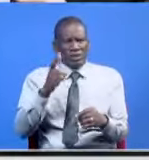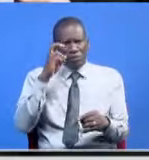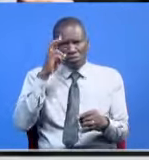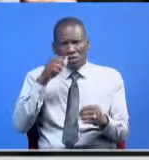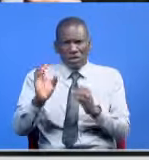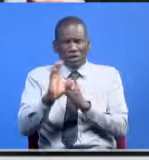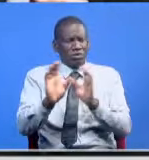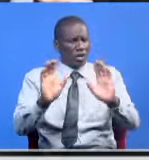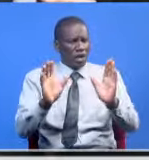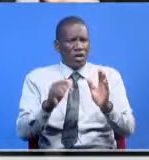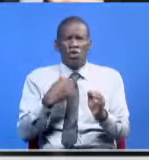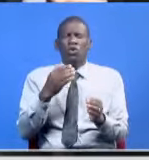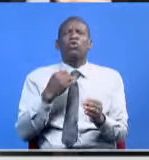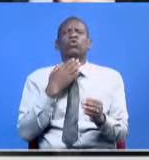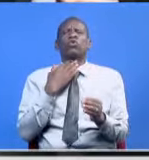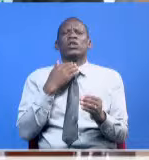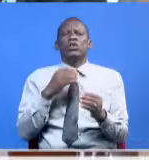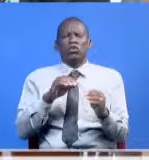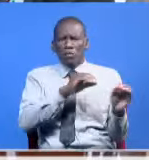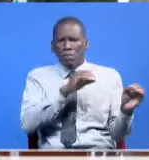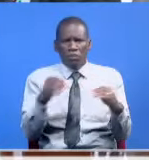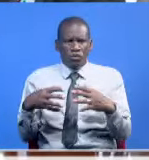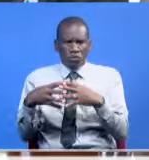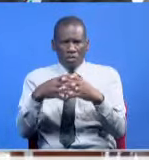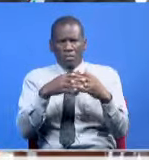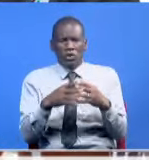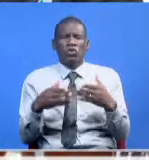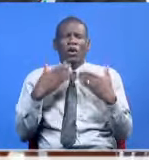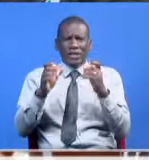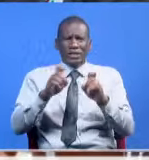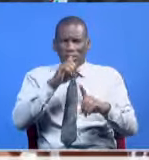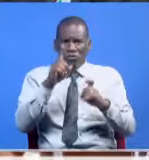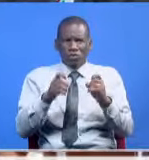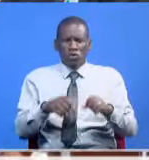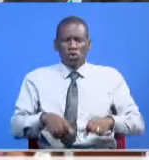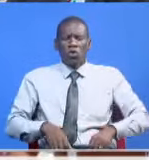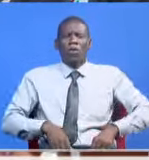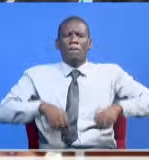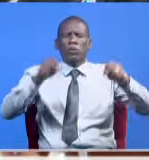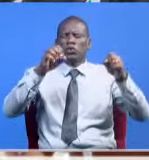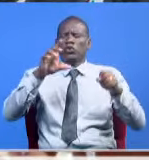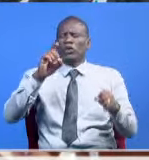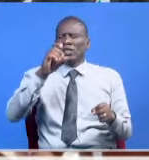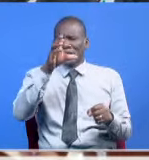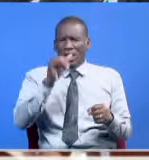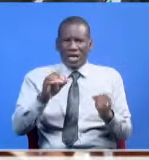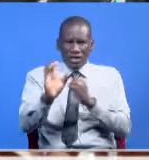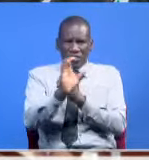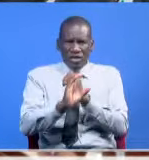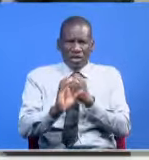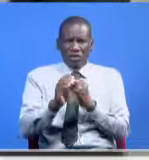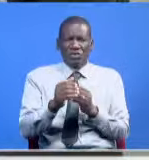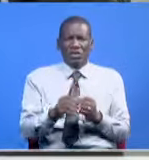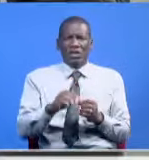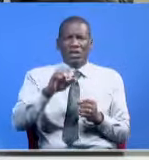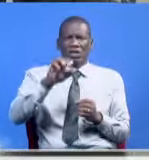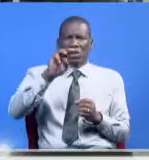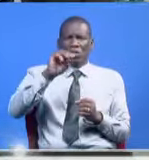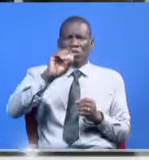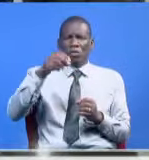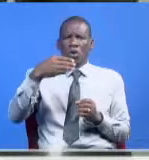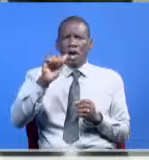nchini wanaotakikana Marekani kujibu mashtaka. Naye mkurugenzi wa idara ya upelelezi nchini DCI Amin